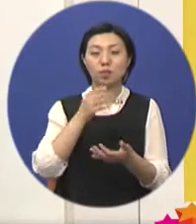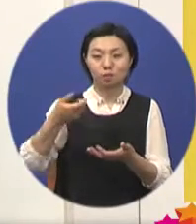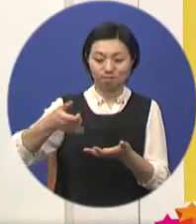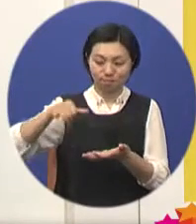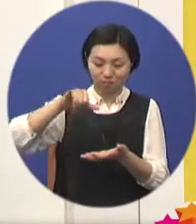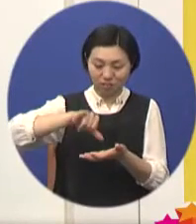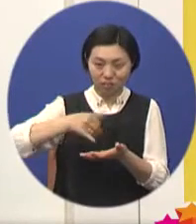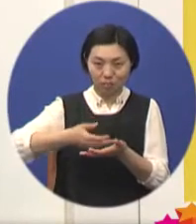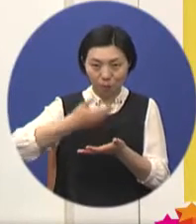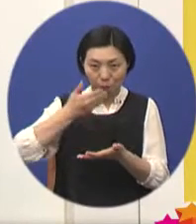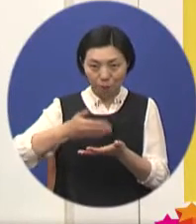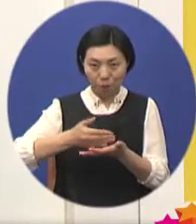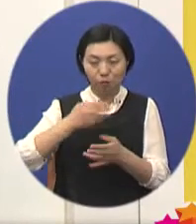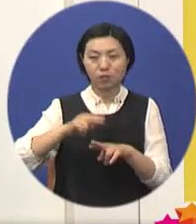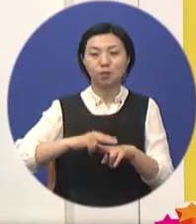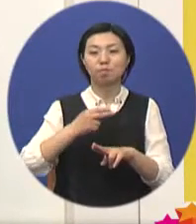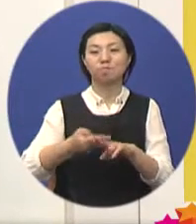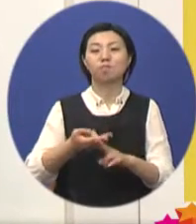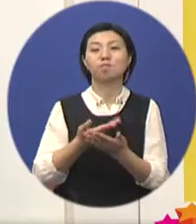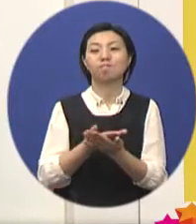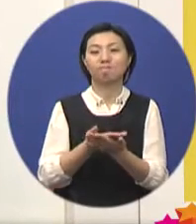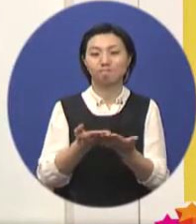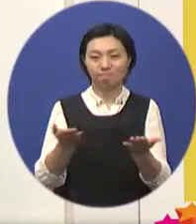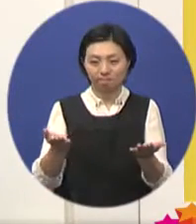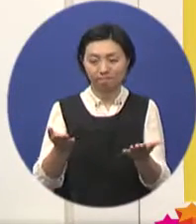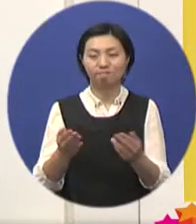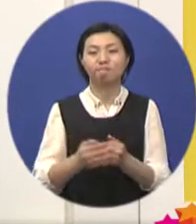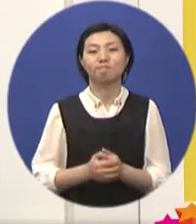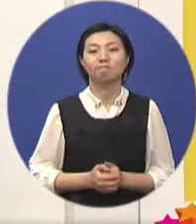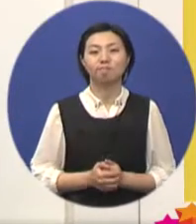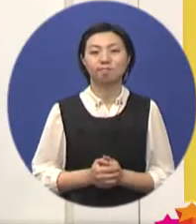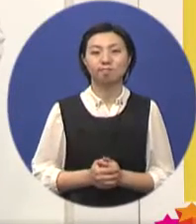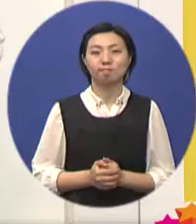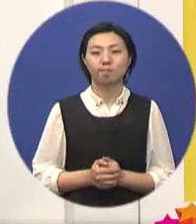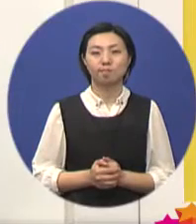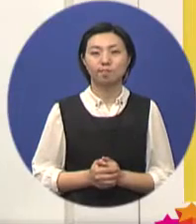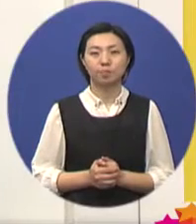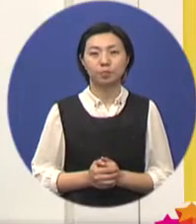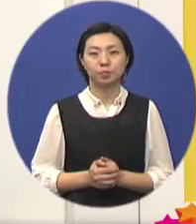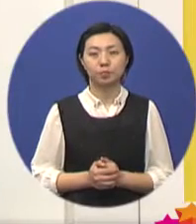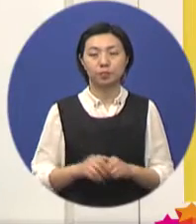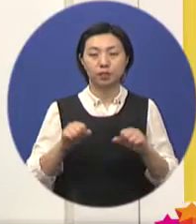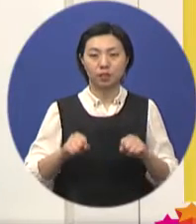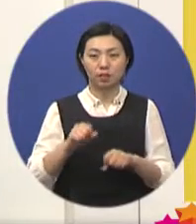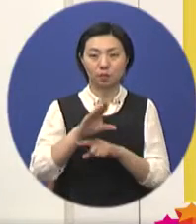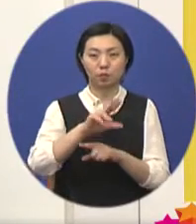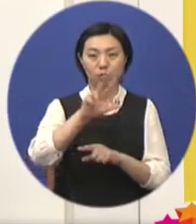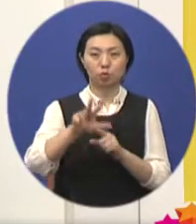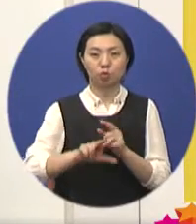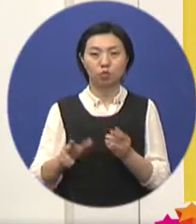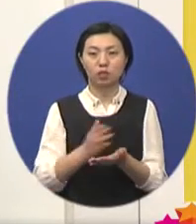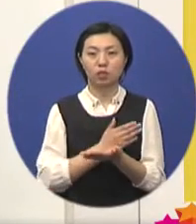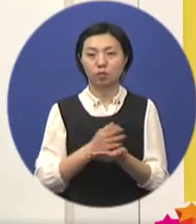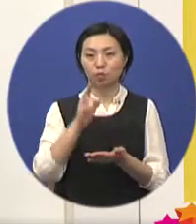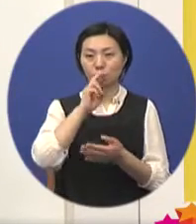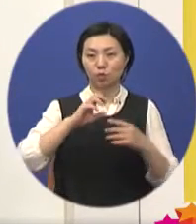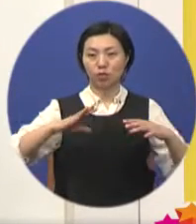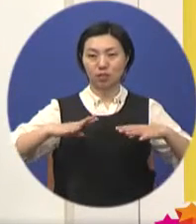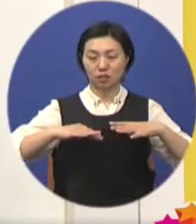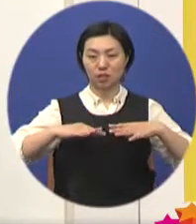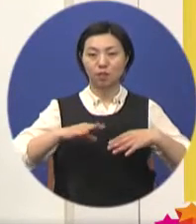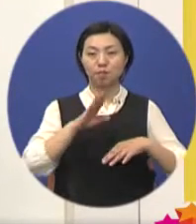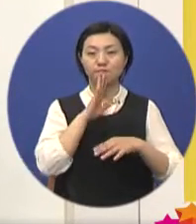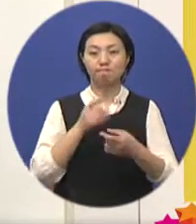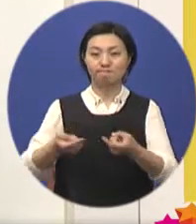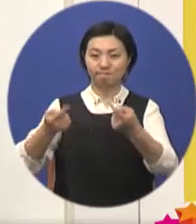즉석식품을 한 분을 추첨을 통해서 건강식품을 드리겠습니다. 네. 자, 생방송 천국 나눔 노래자랑 계속해서 즉석